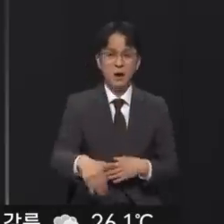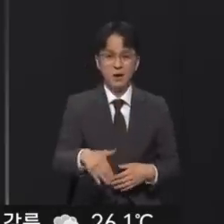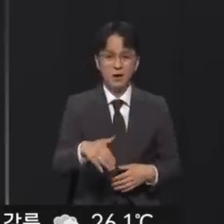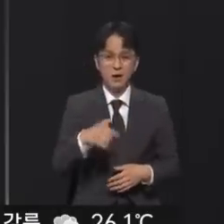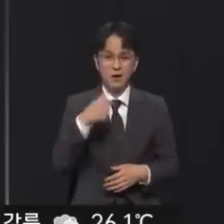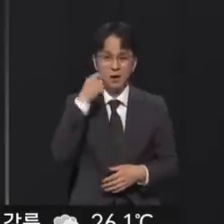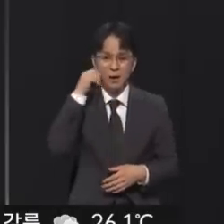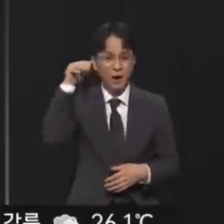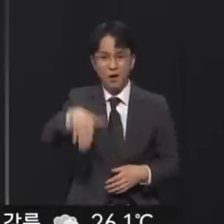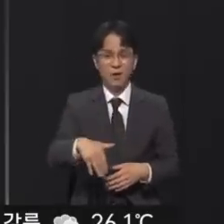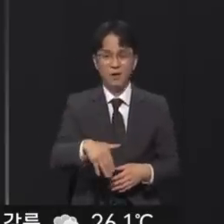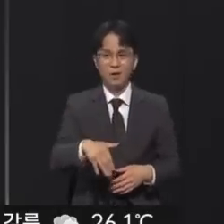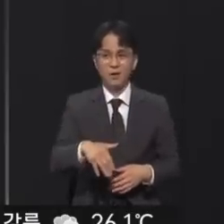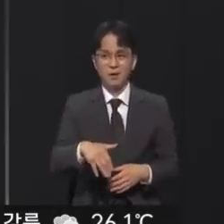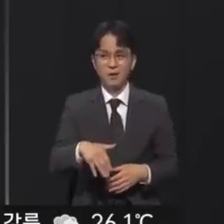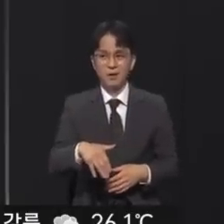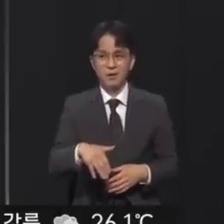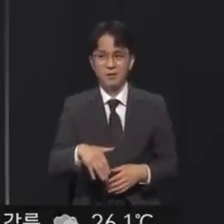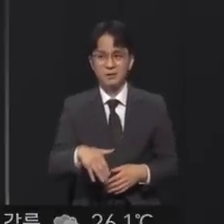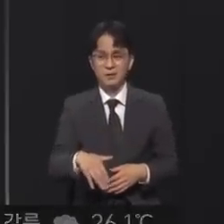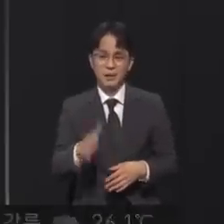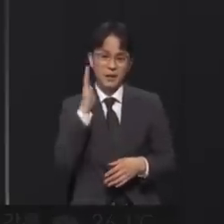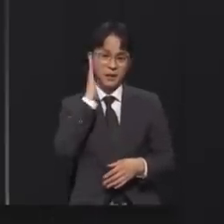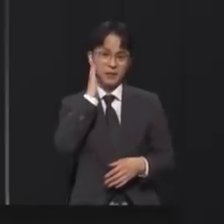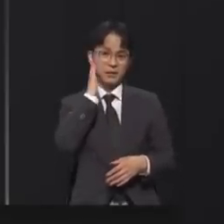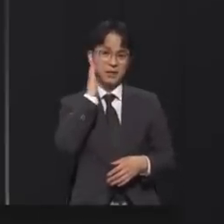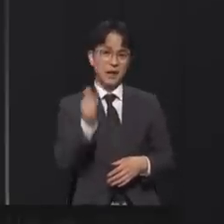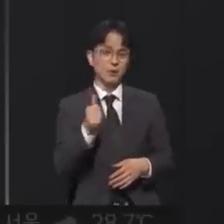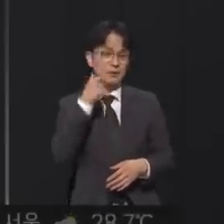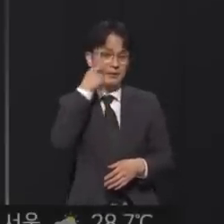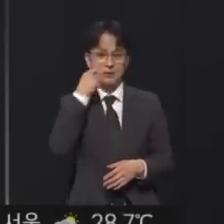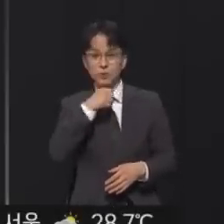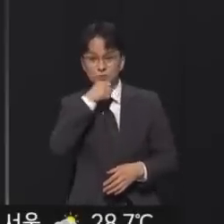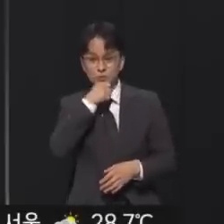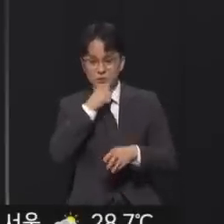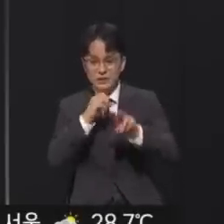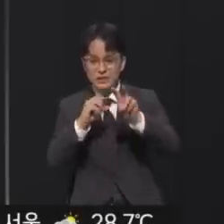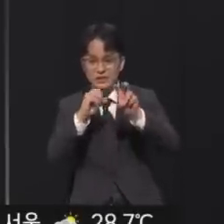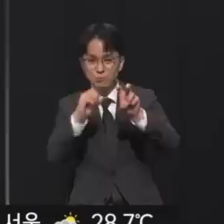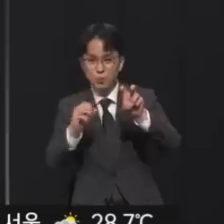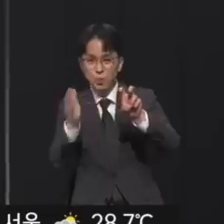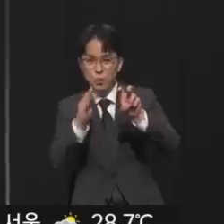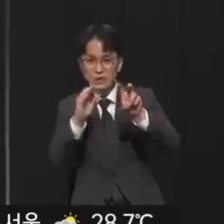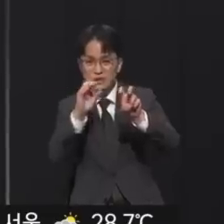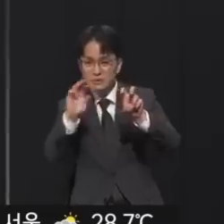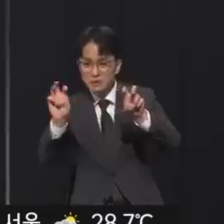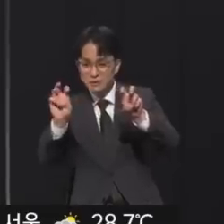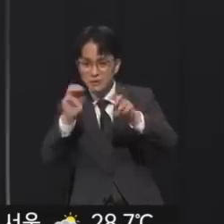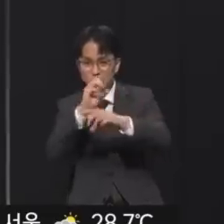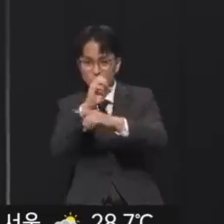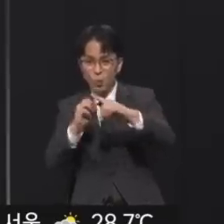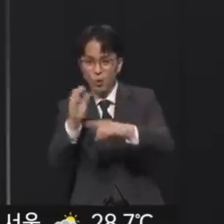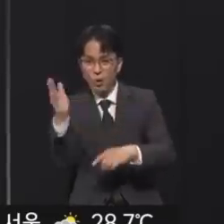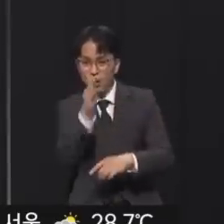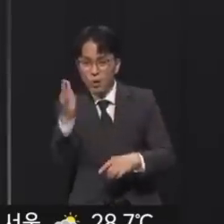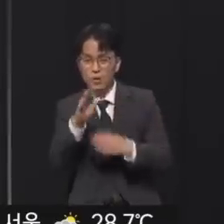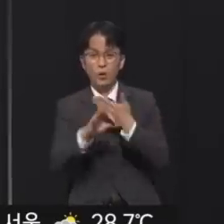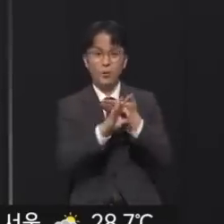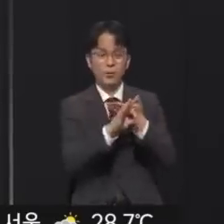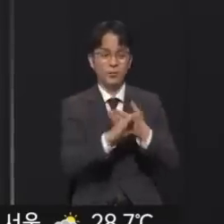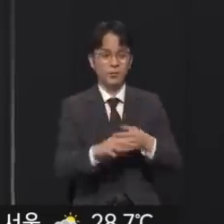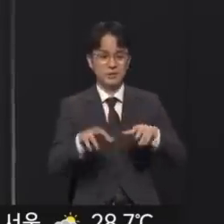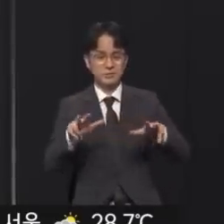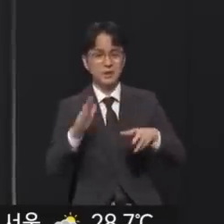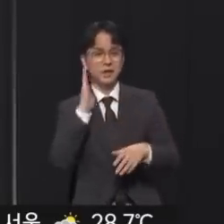강남 대박남 의 침수된 대로 뛰어 가셔야 되는 지금 지지율 이거든요 근데 그런 상황에서 참모진 들 조차도